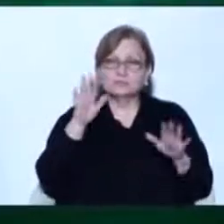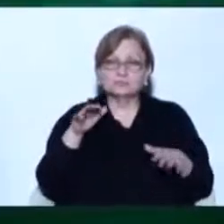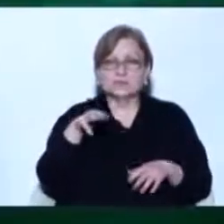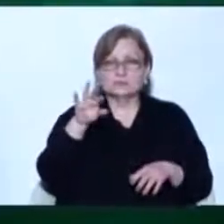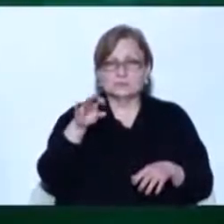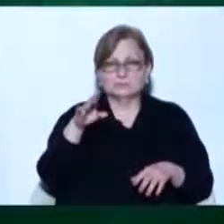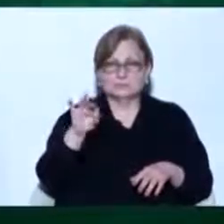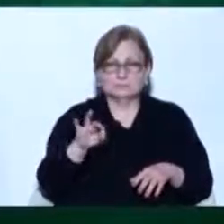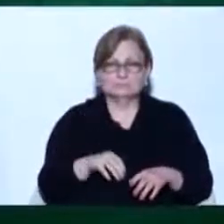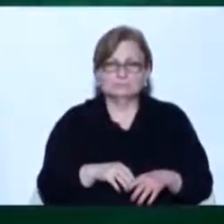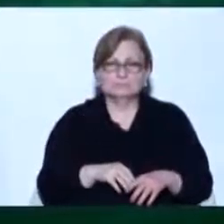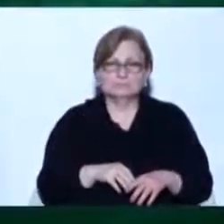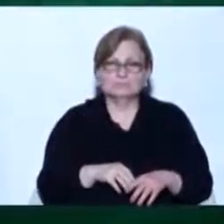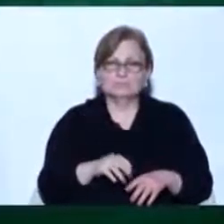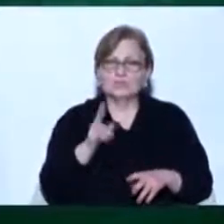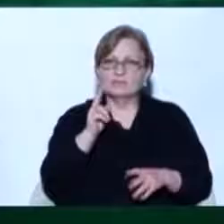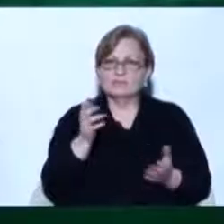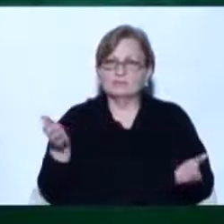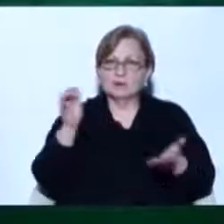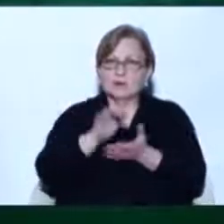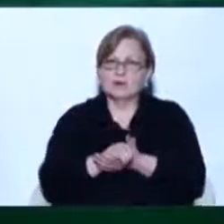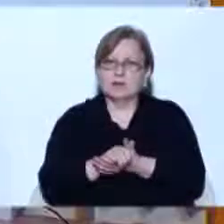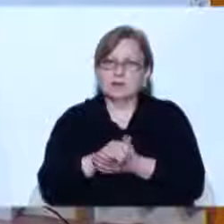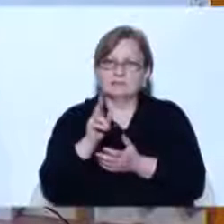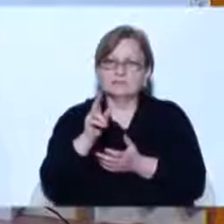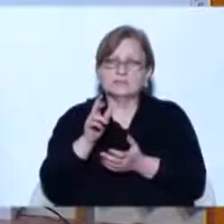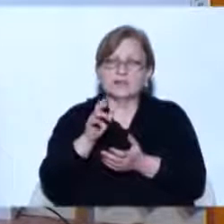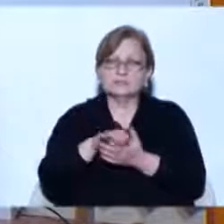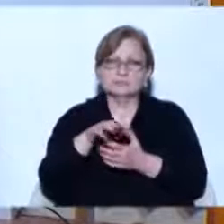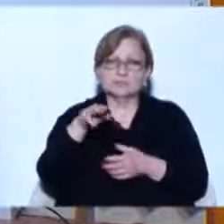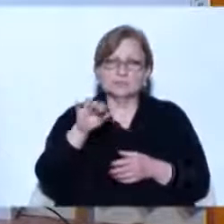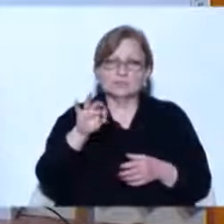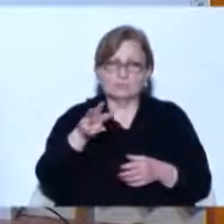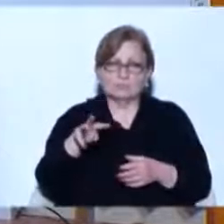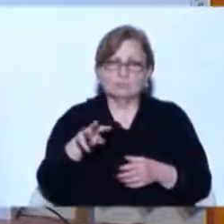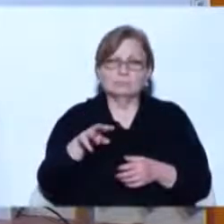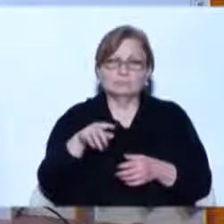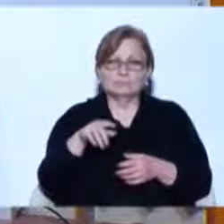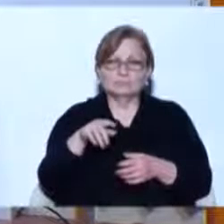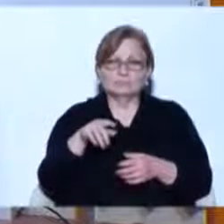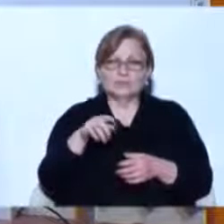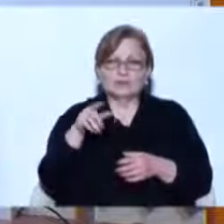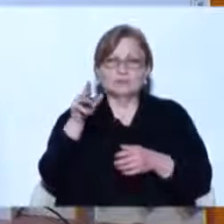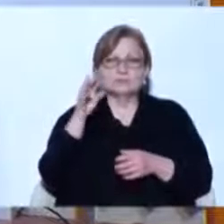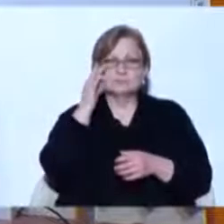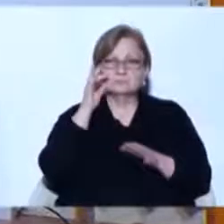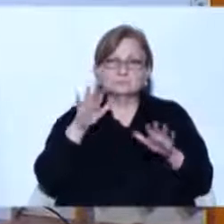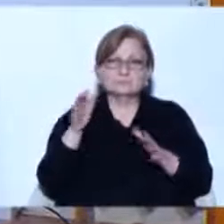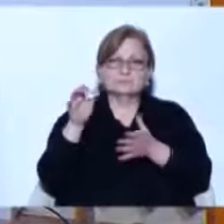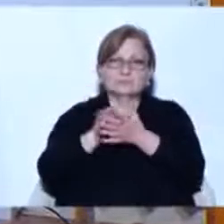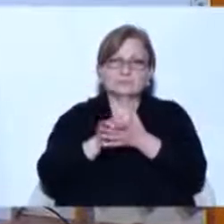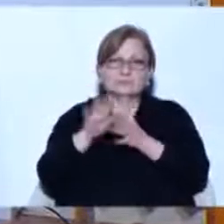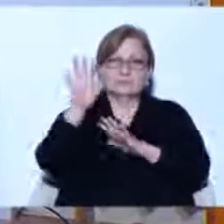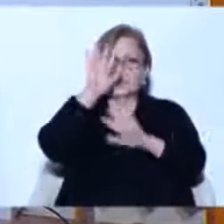ტოტო. ვინ გაიცნო ფუტკარმა ტოტომ? მართალი ხარ, ფუტკარმა ტოტომ